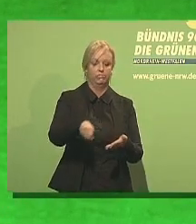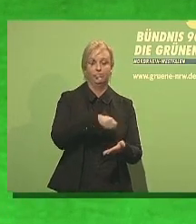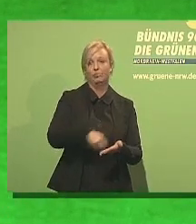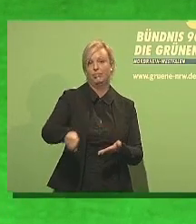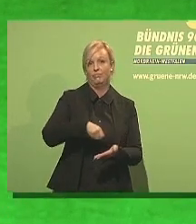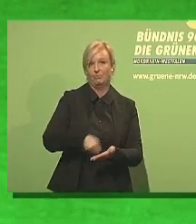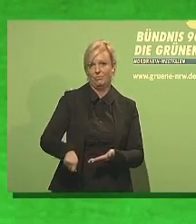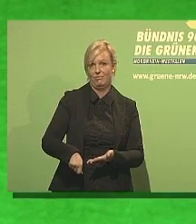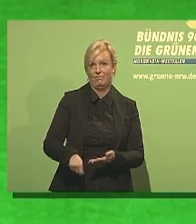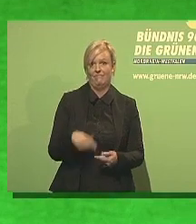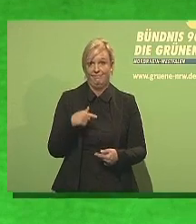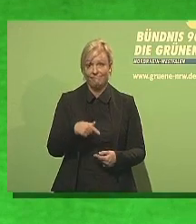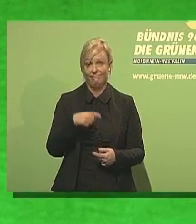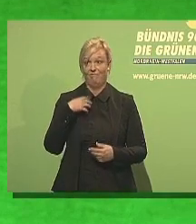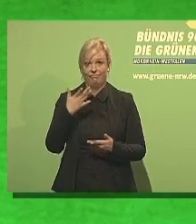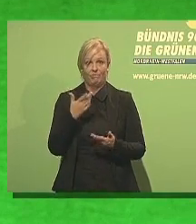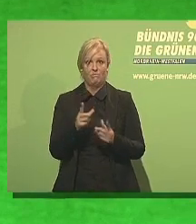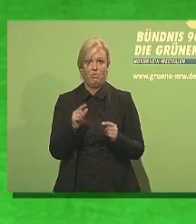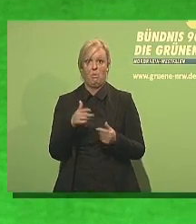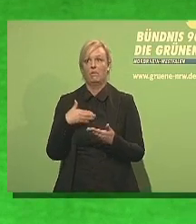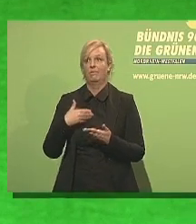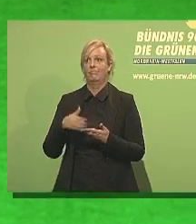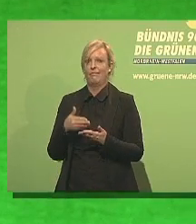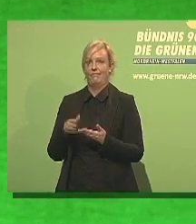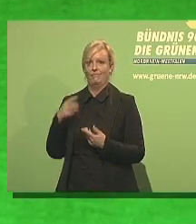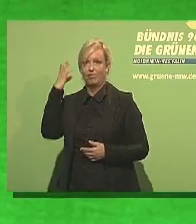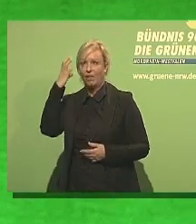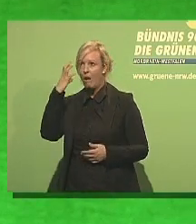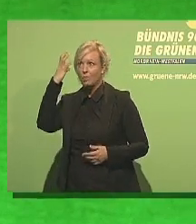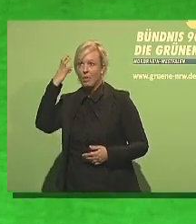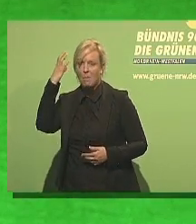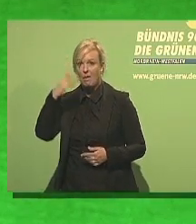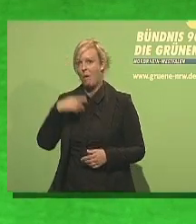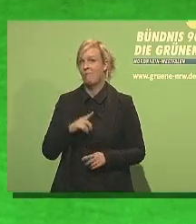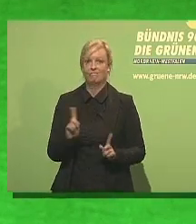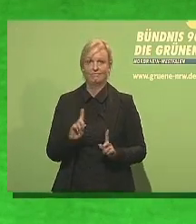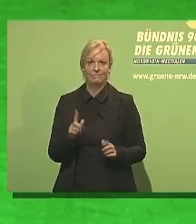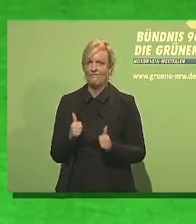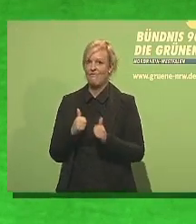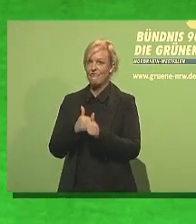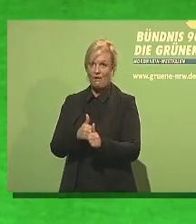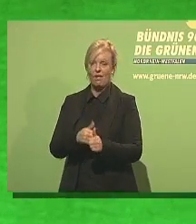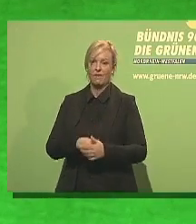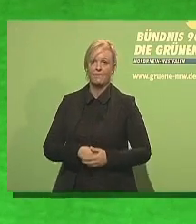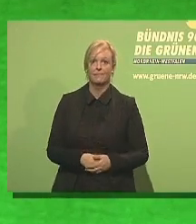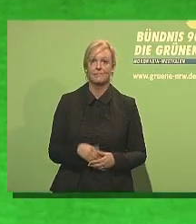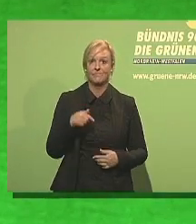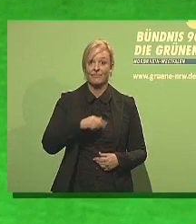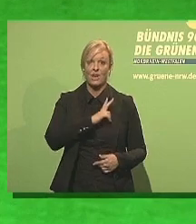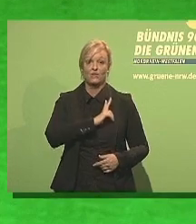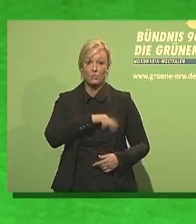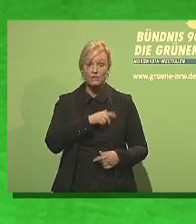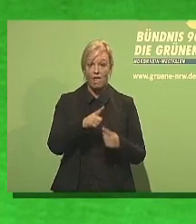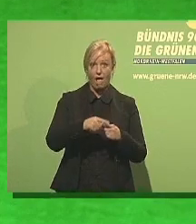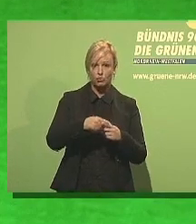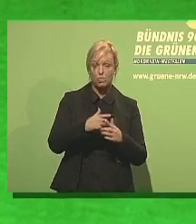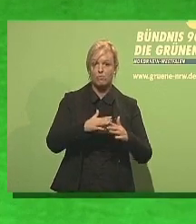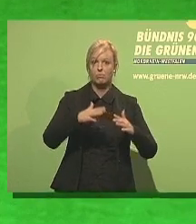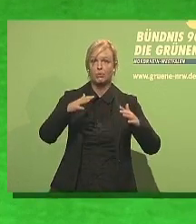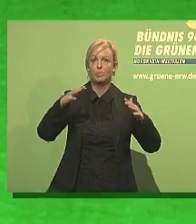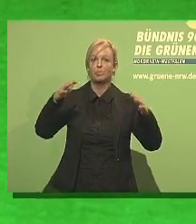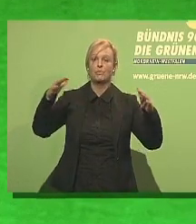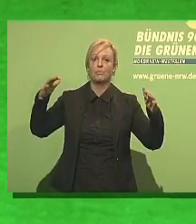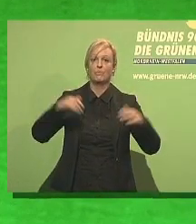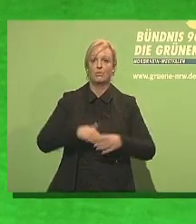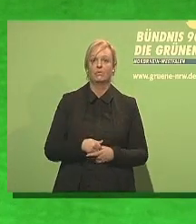fortgesetzte Realitätsverweigerung hat aber handfeste Folgen. Denn die soziale Verschuldung in diesem Land wächst.